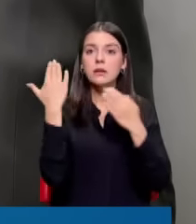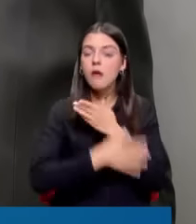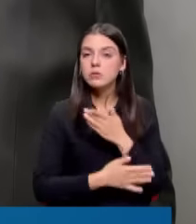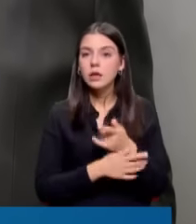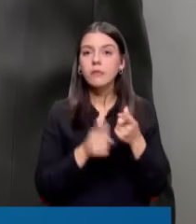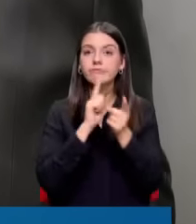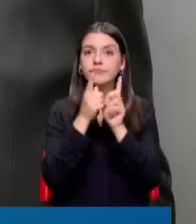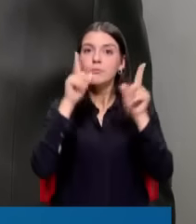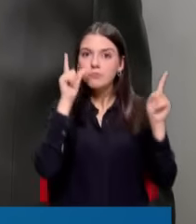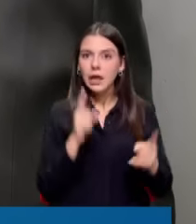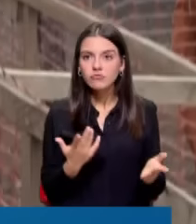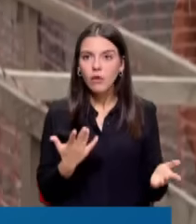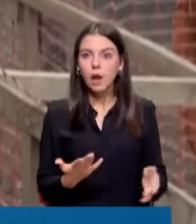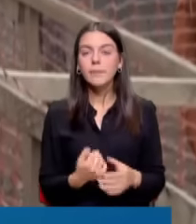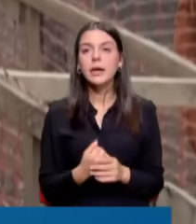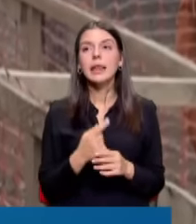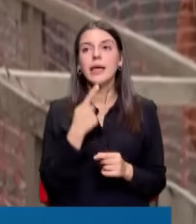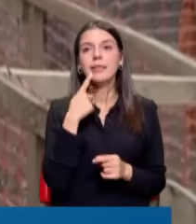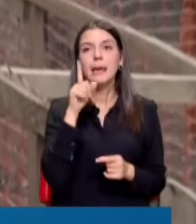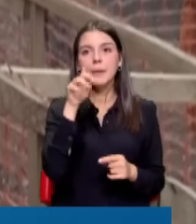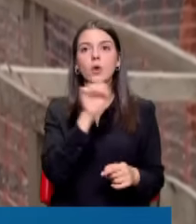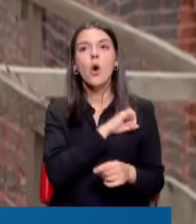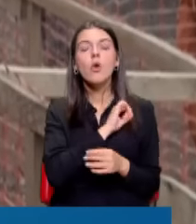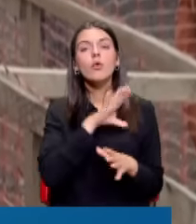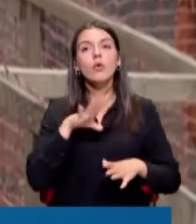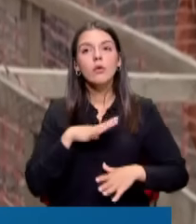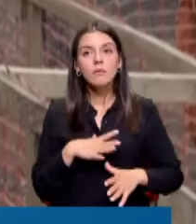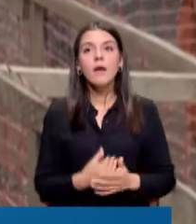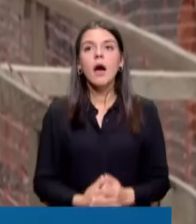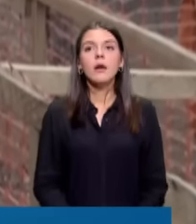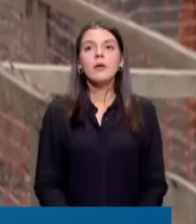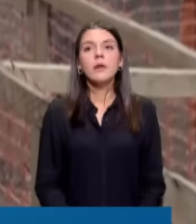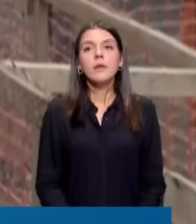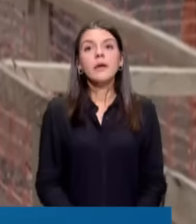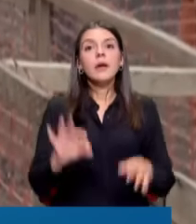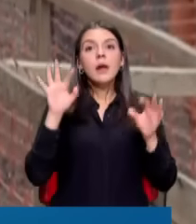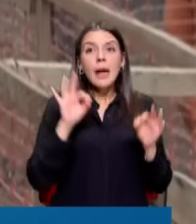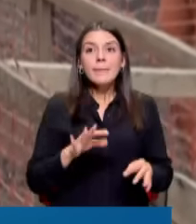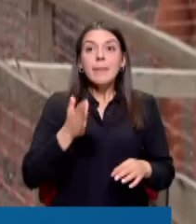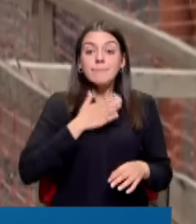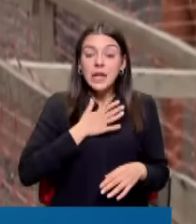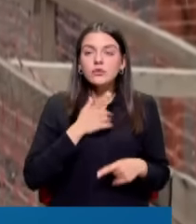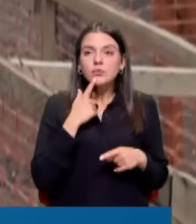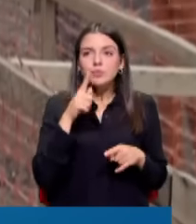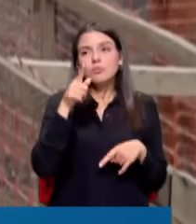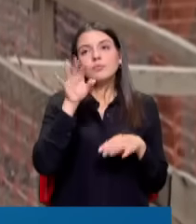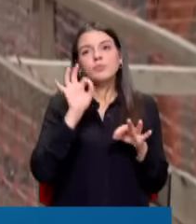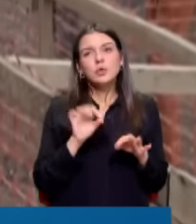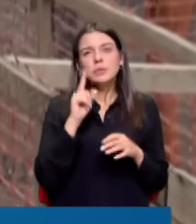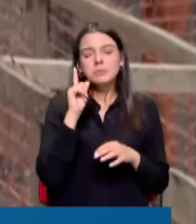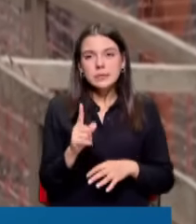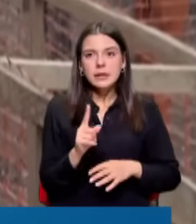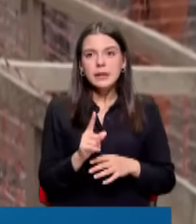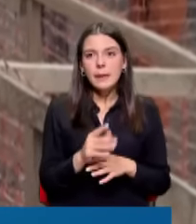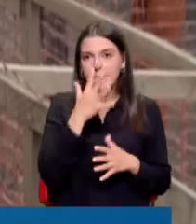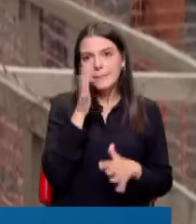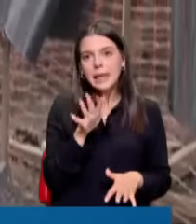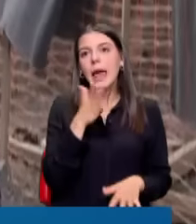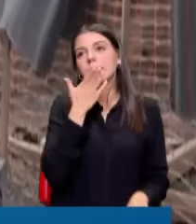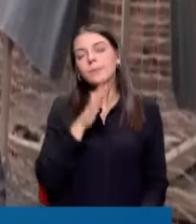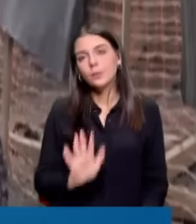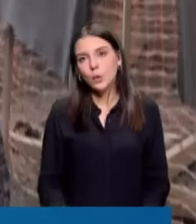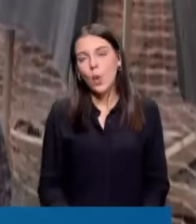yasaklamalar başlar mı diye bir korku var. Hemen başta söyleyeyim, böyle bir beklentim